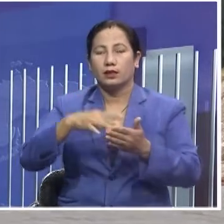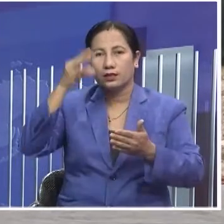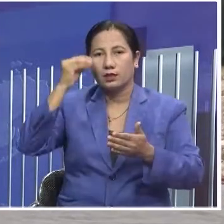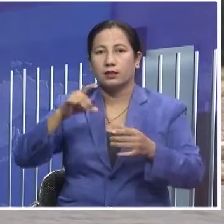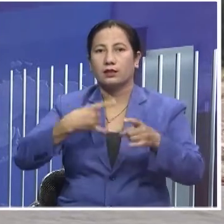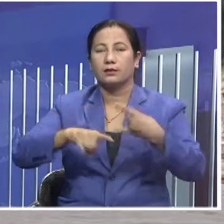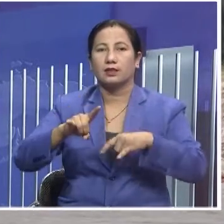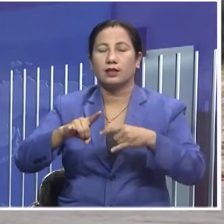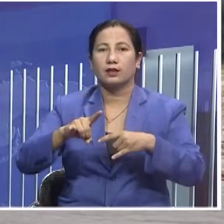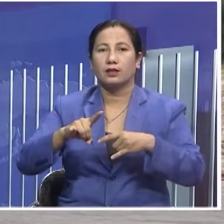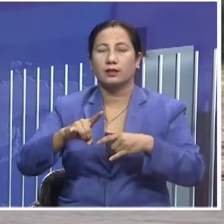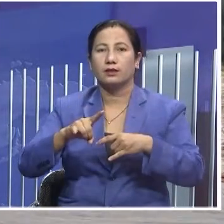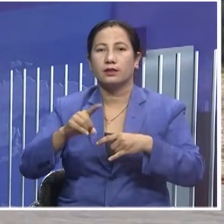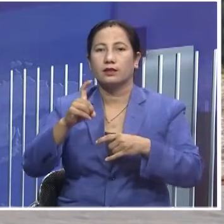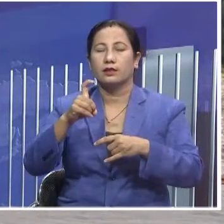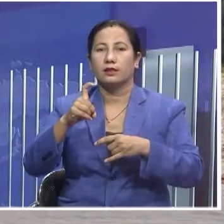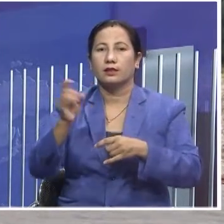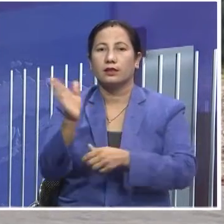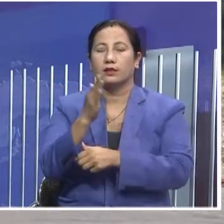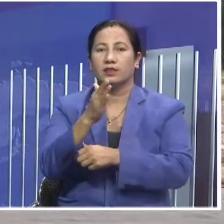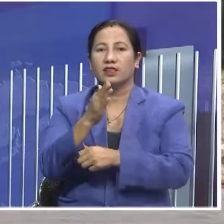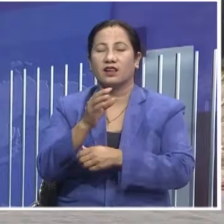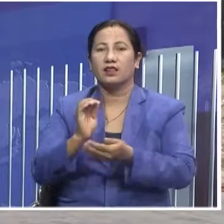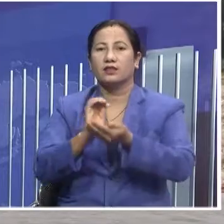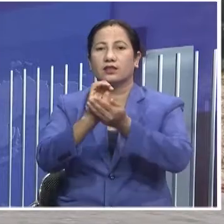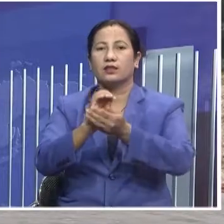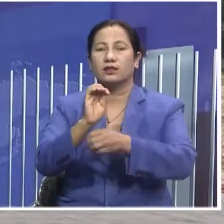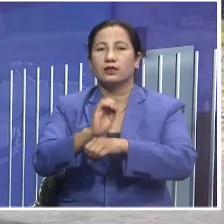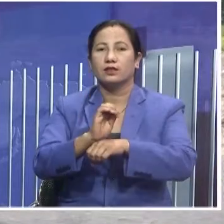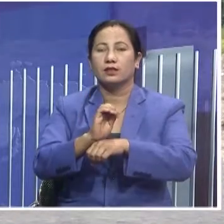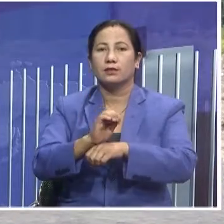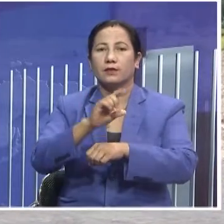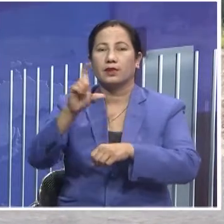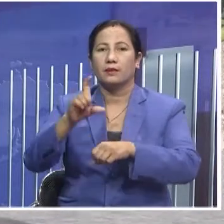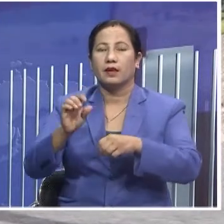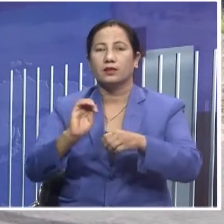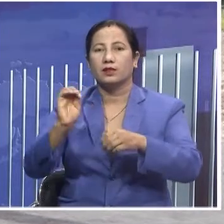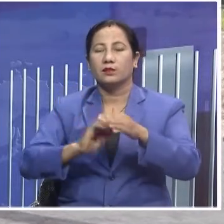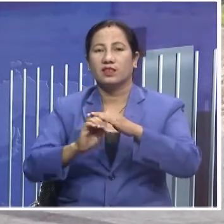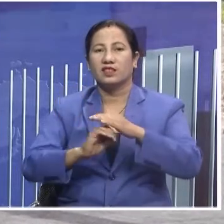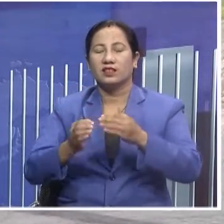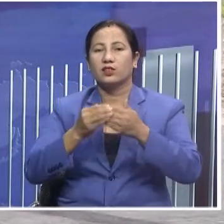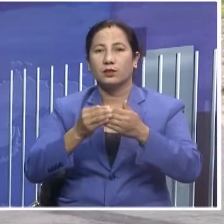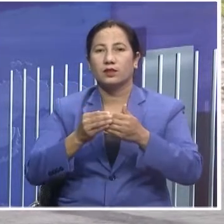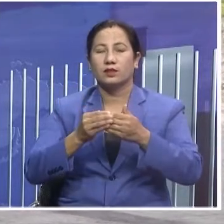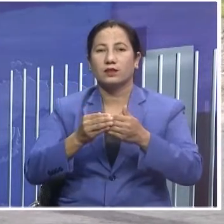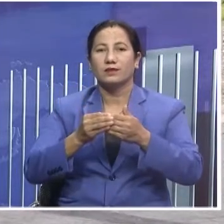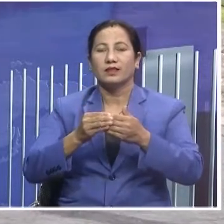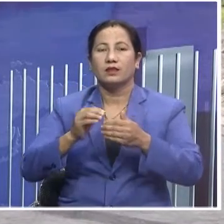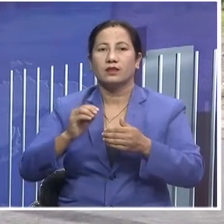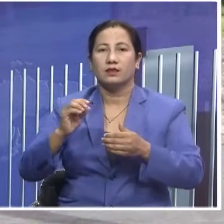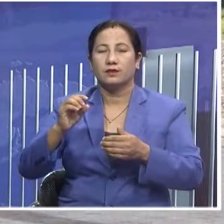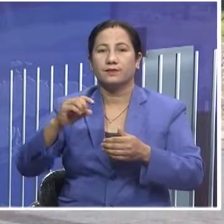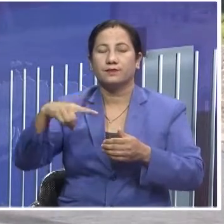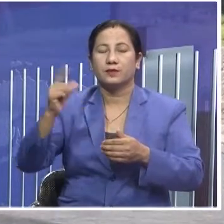फिर्ता भएको गृह मन्त्रालयका सहसचिव एवं नेपाल चीन सीमा अध्ययन समितिका संयोजक जयनारायण आचार्यले जानकारी